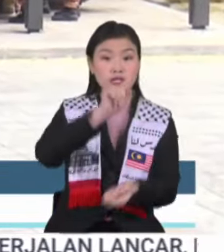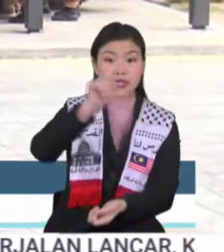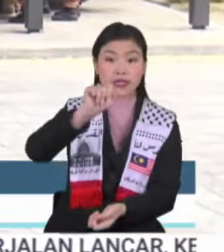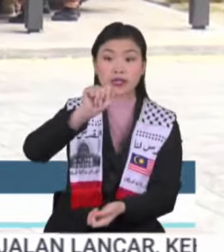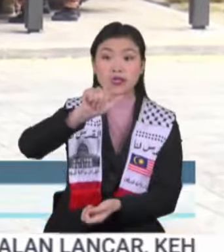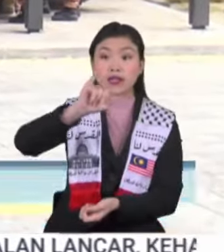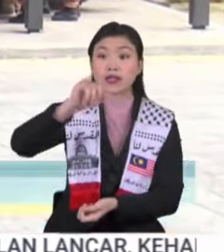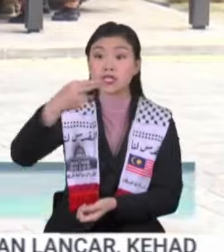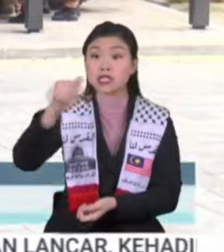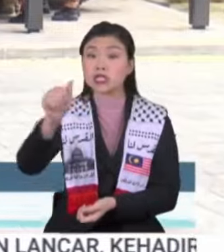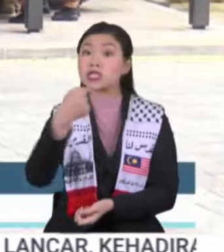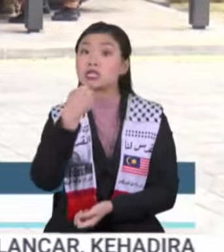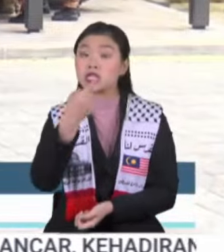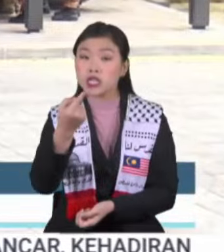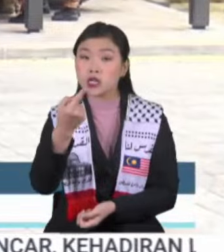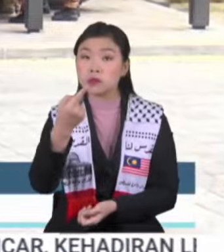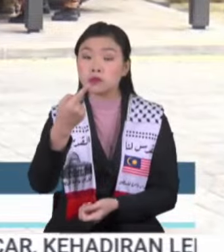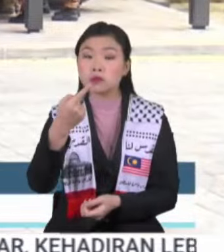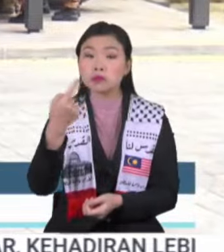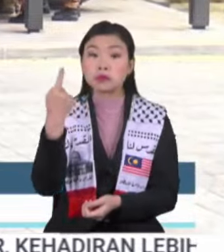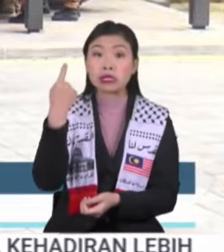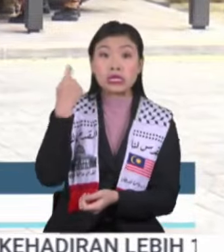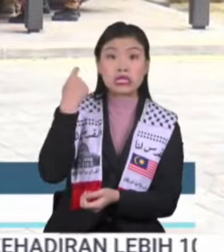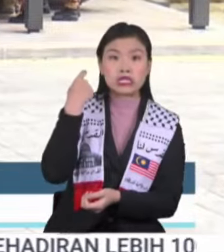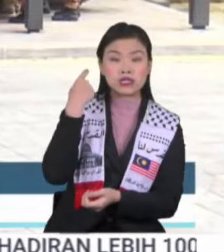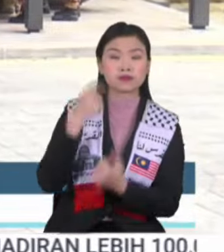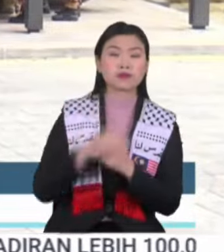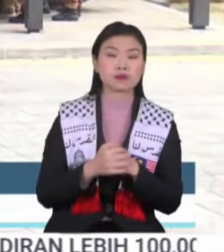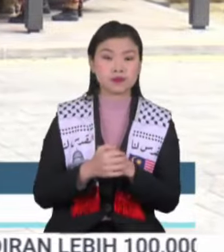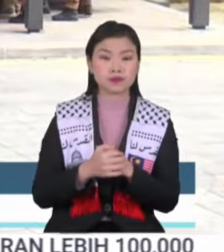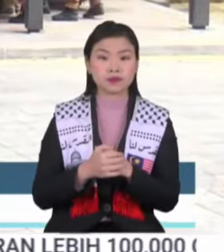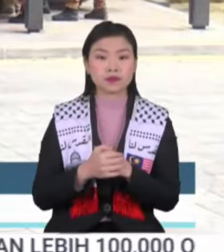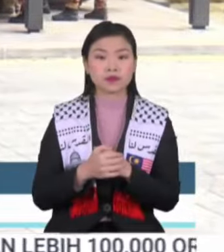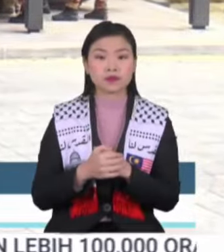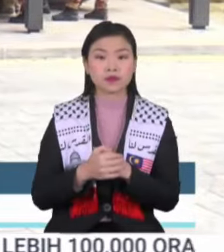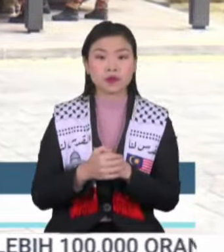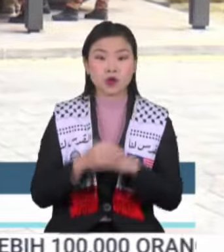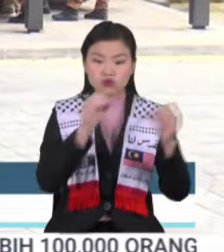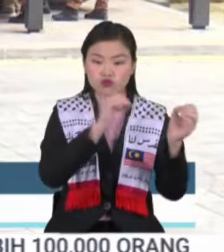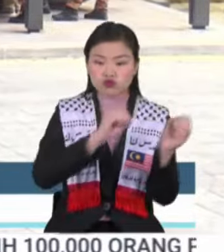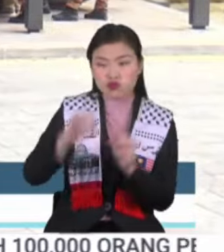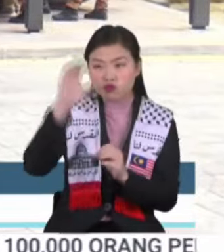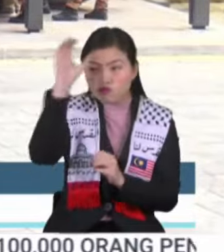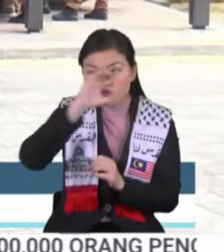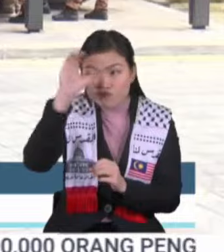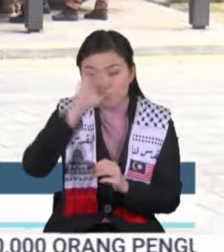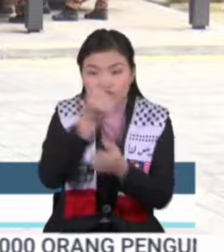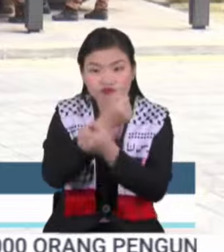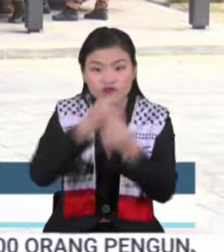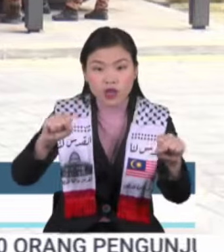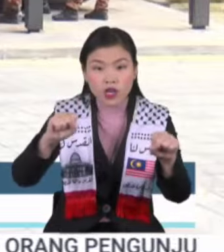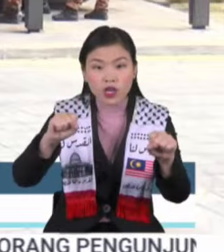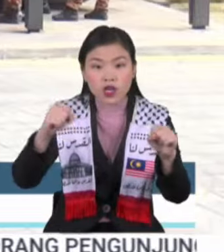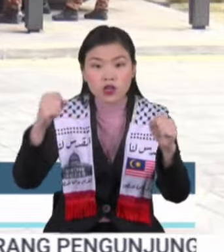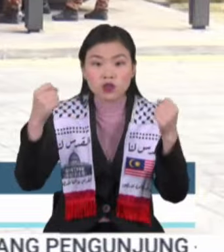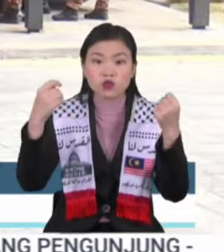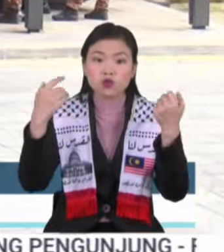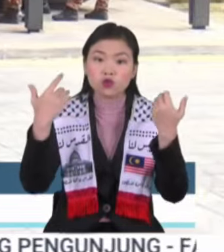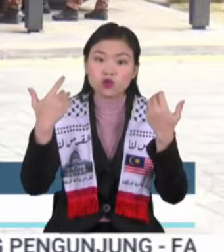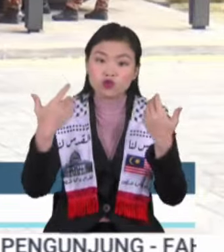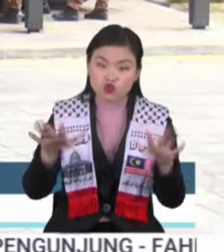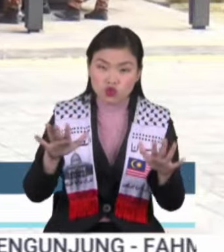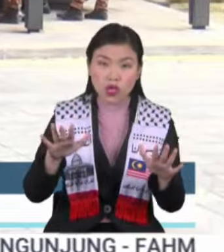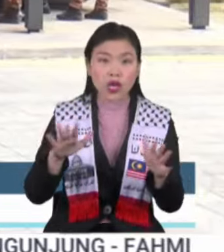Mustafa, melalui sidang media yang dibuat sebentar tadi. Search and Rescue bertukar kepada Search